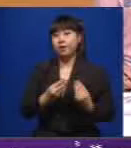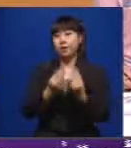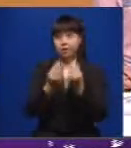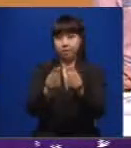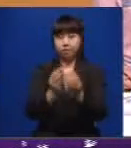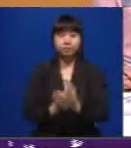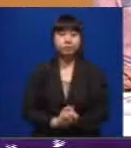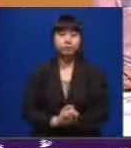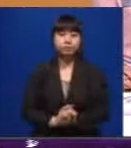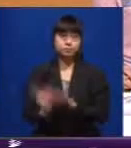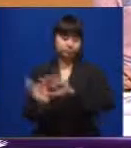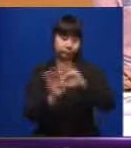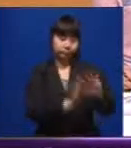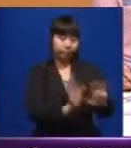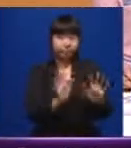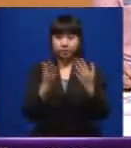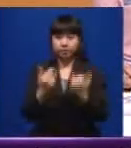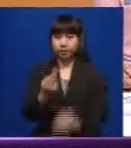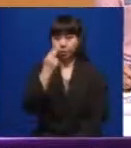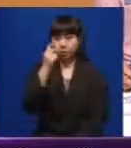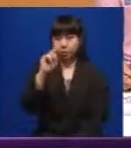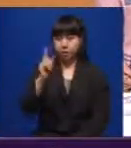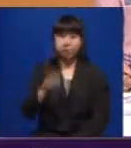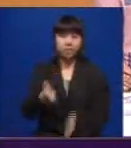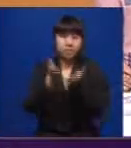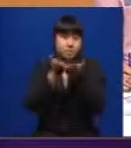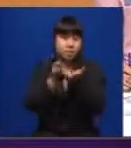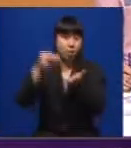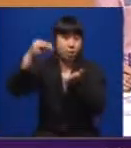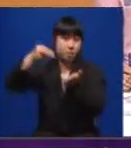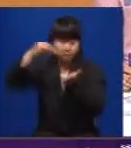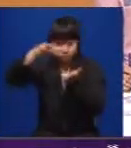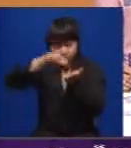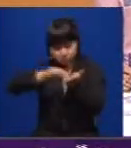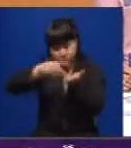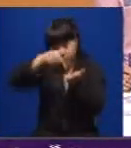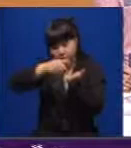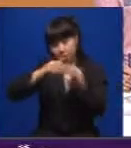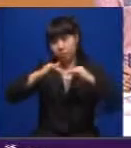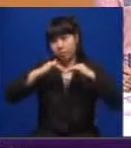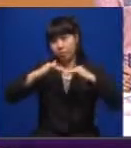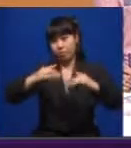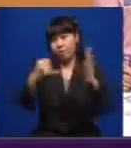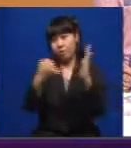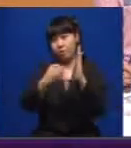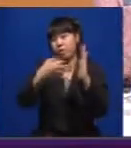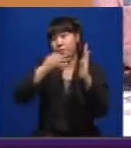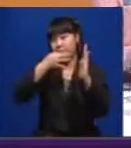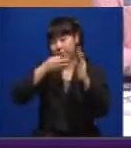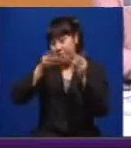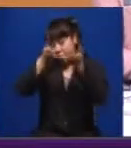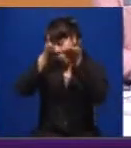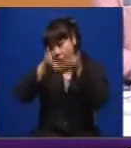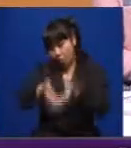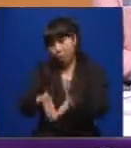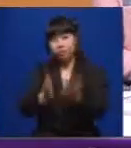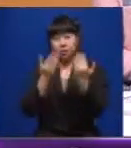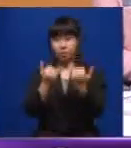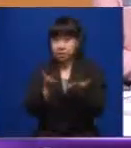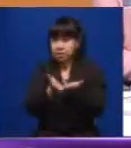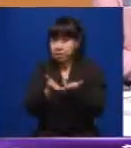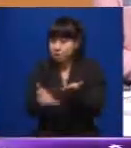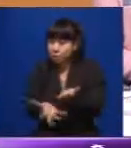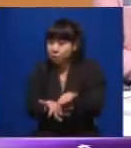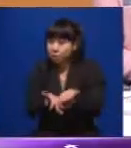ขอทักมาดูความคืบหน้ากรณีเรือบรรทุกกากน้ำมันล่มที่ปากอ่าวมหาชัยจังหวัดสมุทรสาครล่าสุดก็สามารถกู้